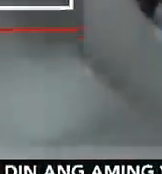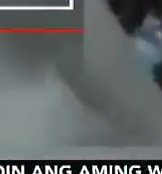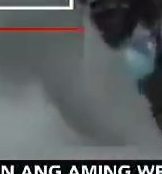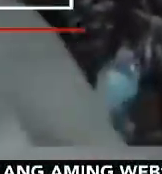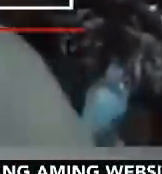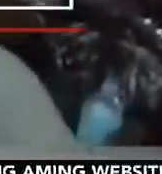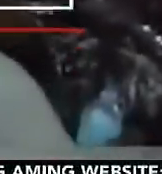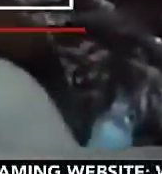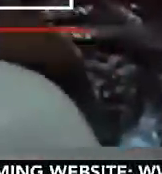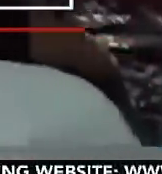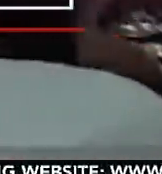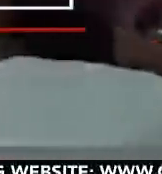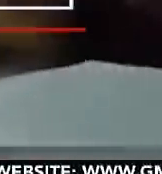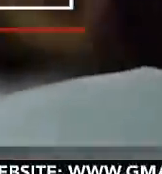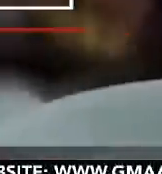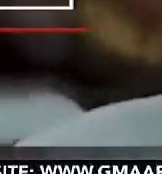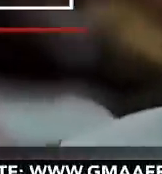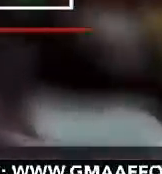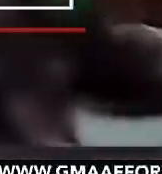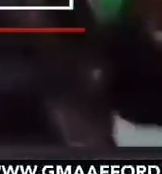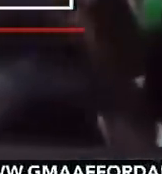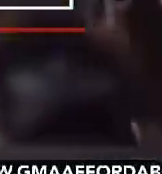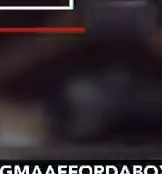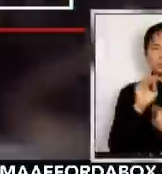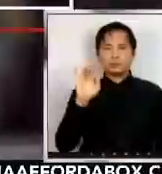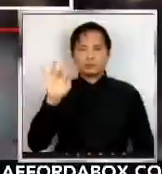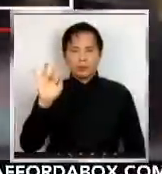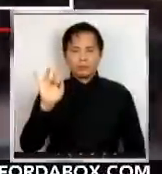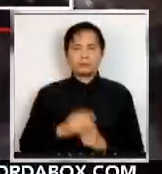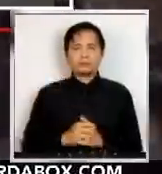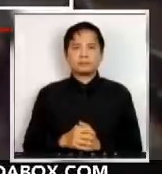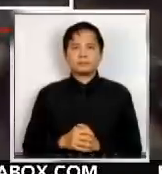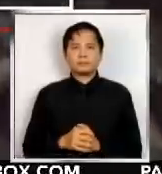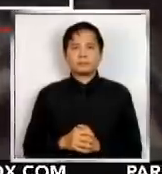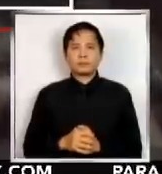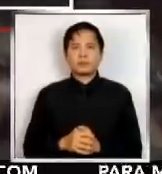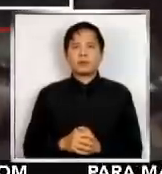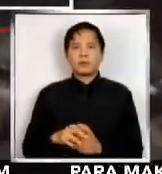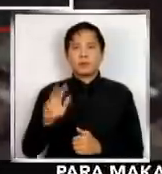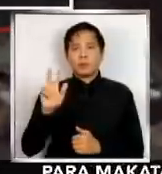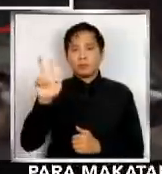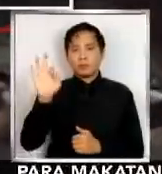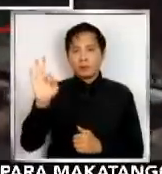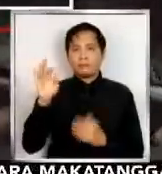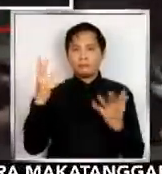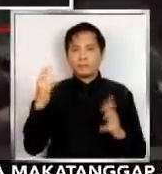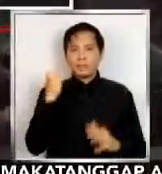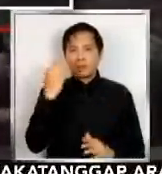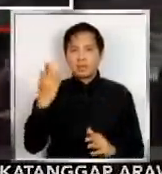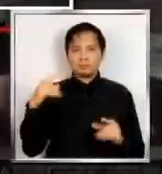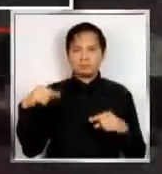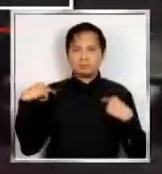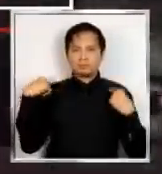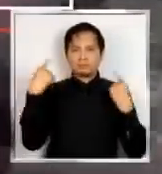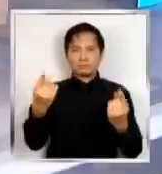March 25. 36 na ang namamatay. Emil Subangil, nakatutok, 24 oras.